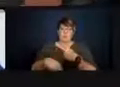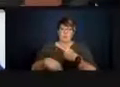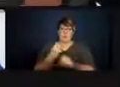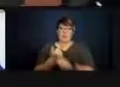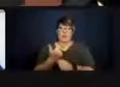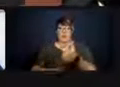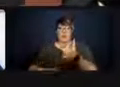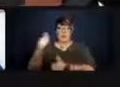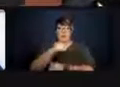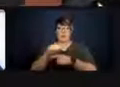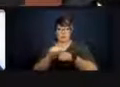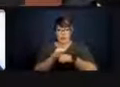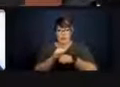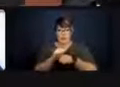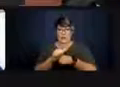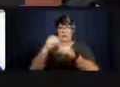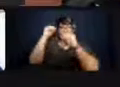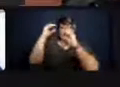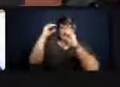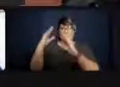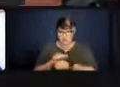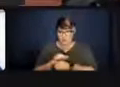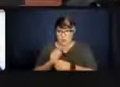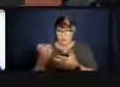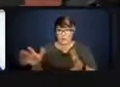التي ستبدأ